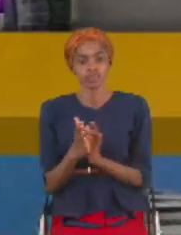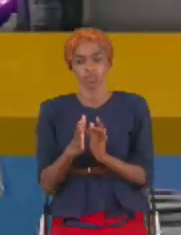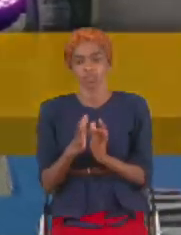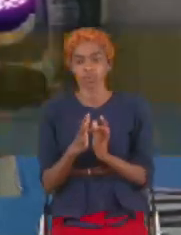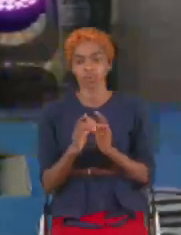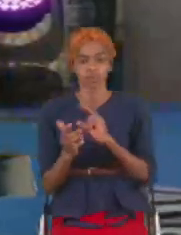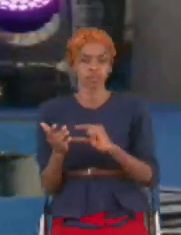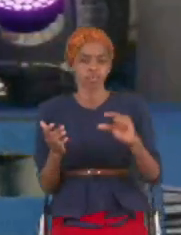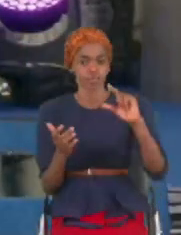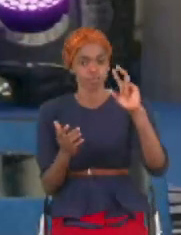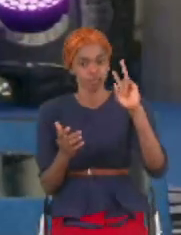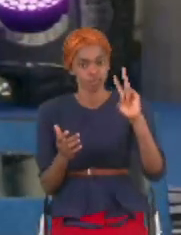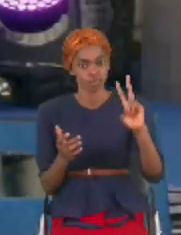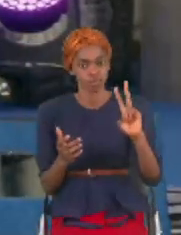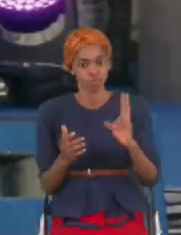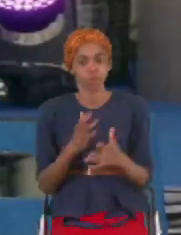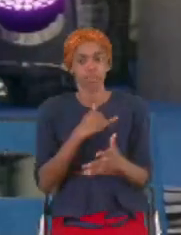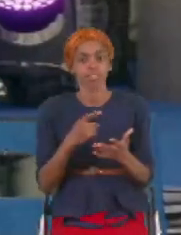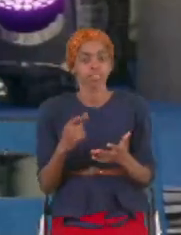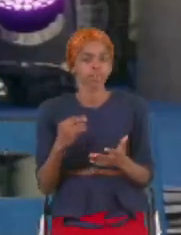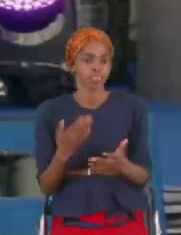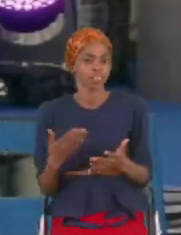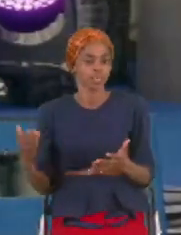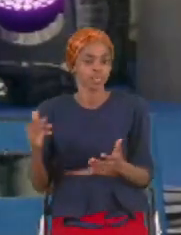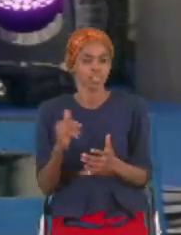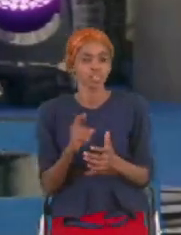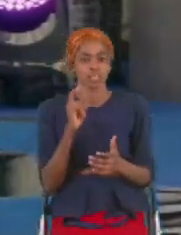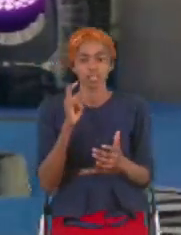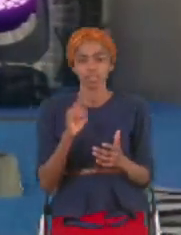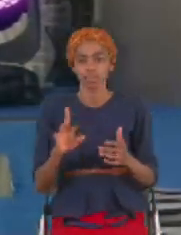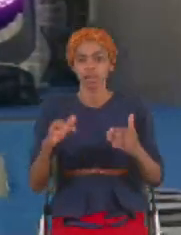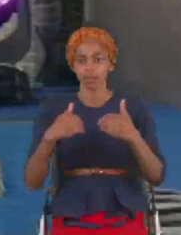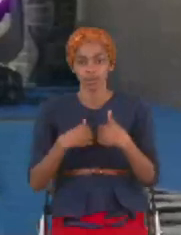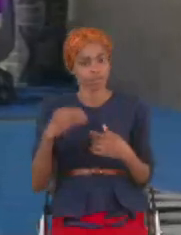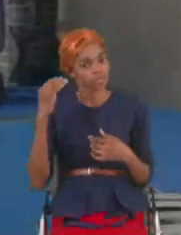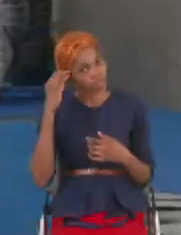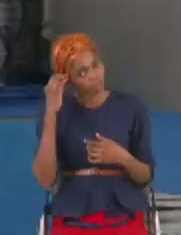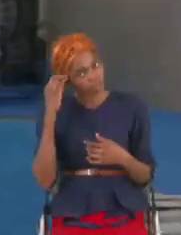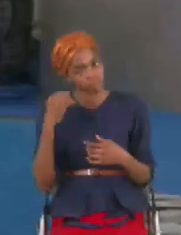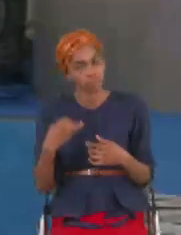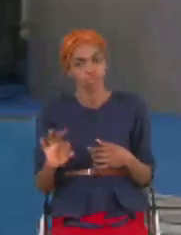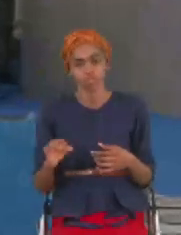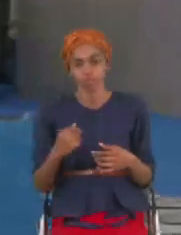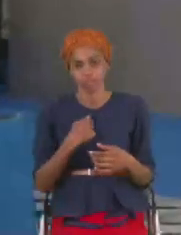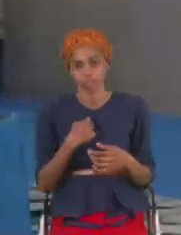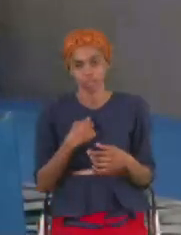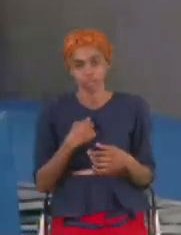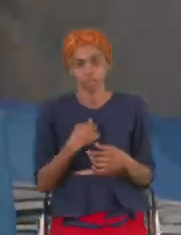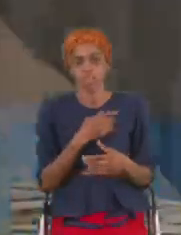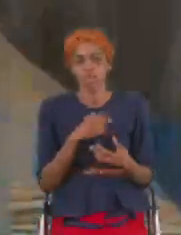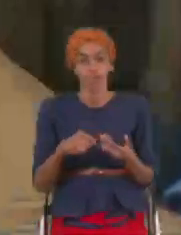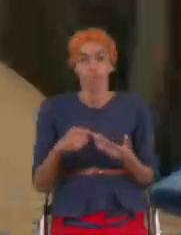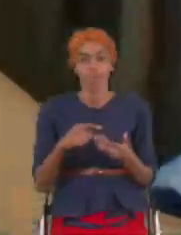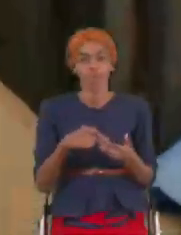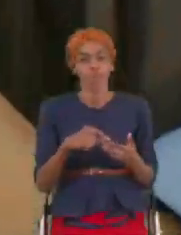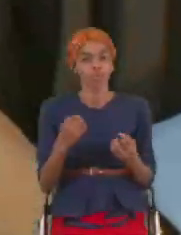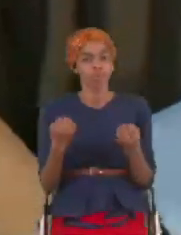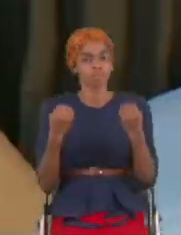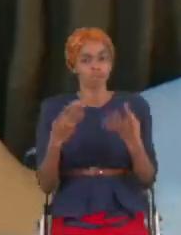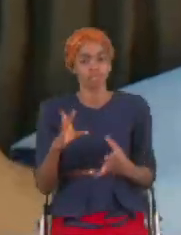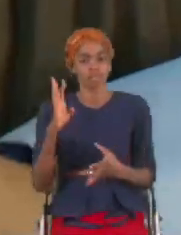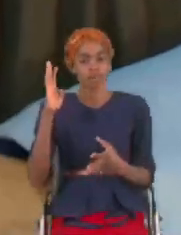2 est ce que tu as entendu deux mois à présent de beaucoup de